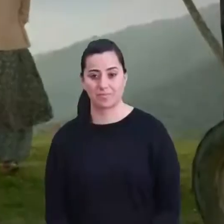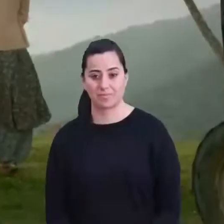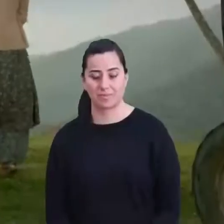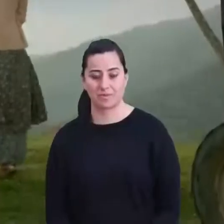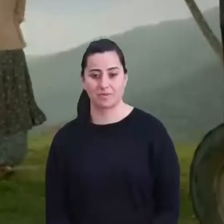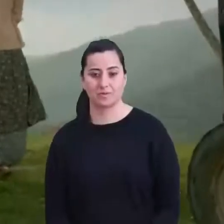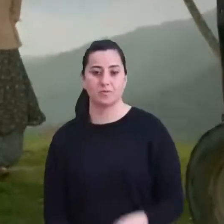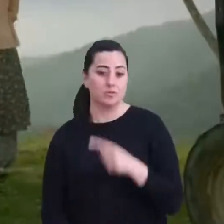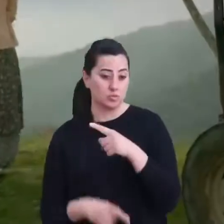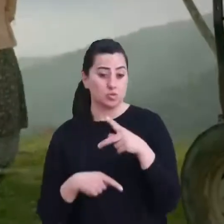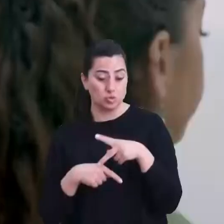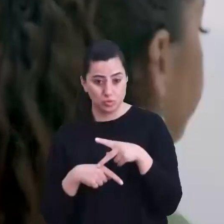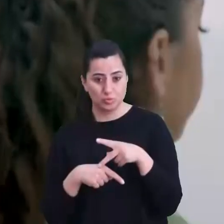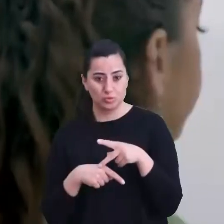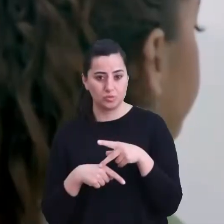Bu Zümrüt...